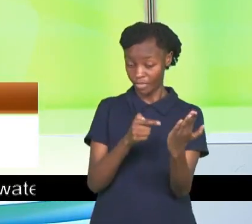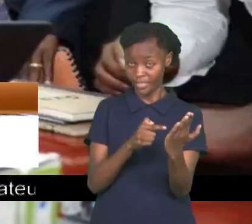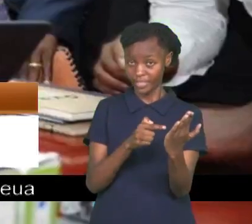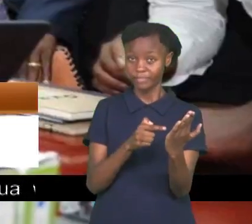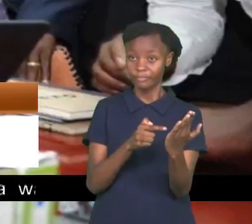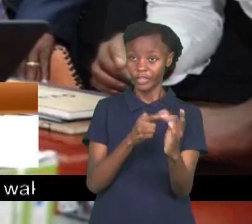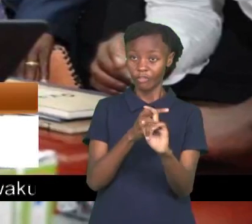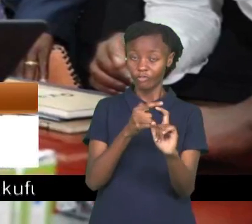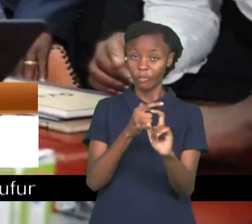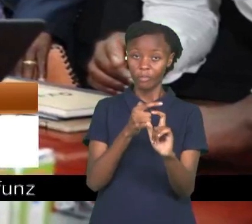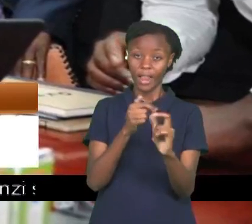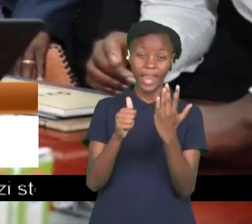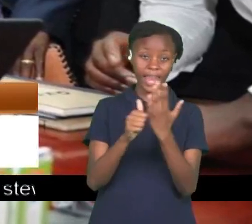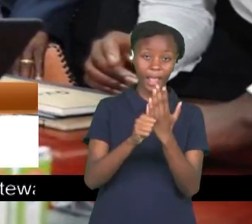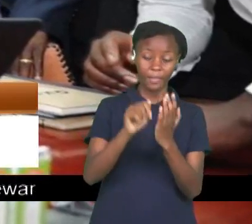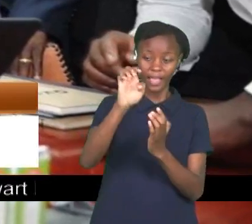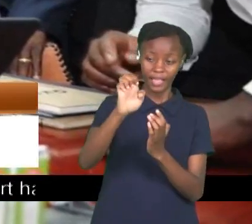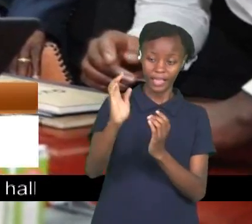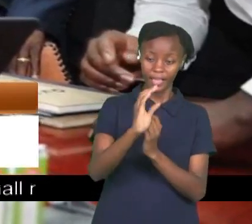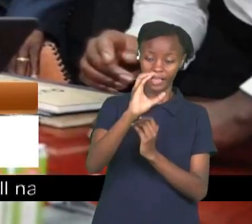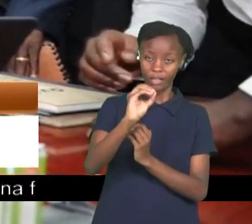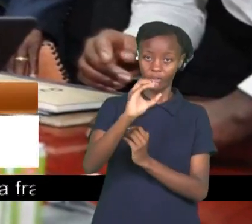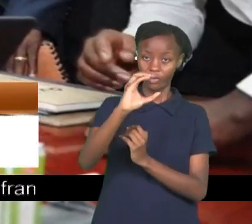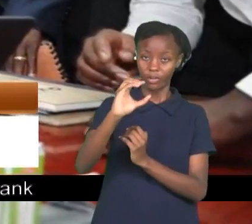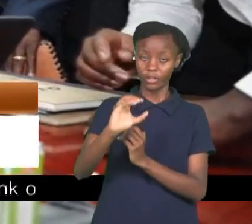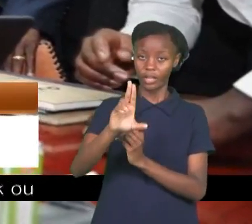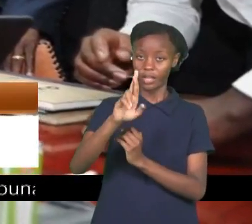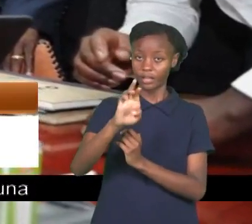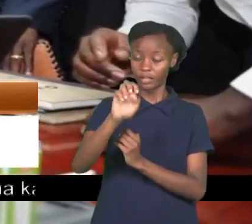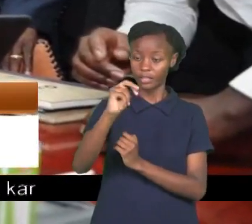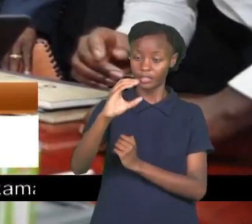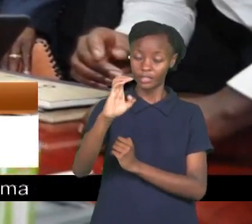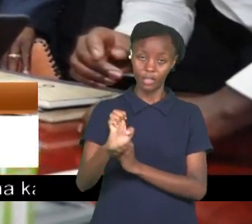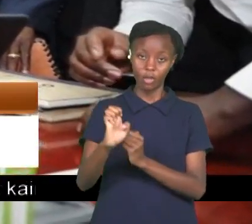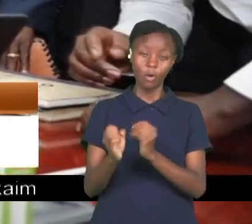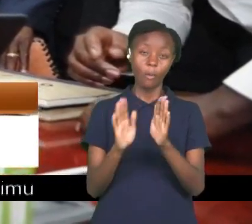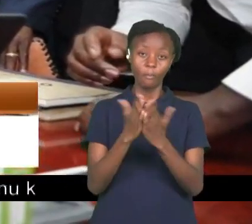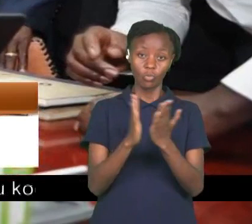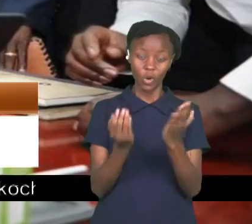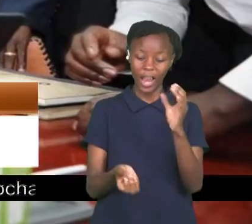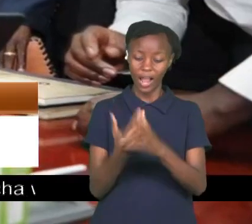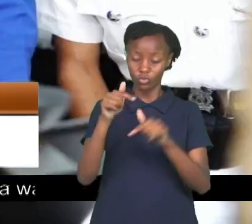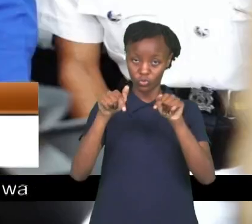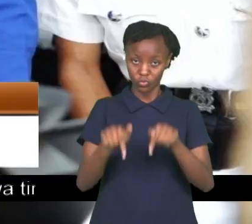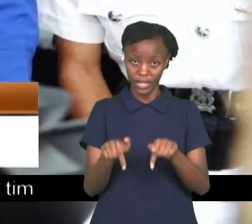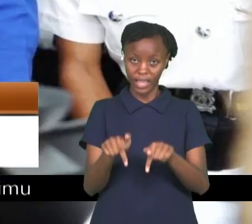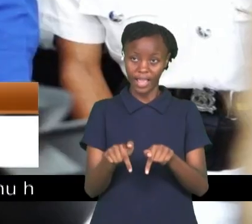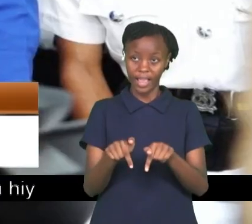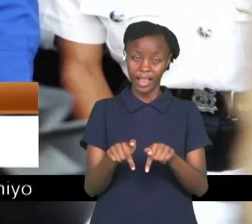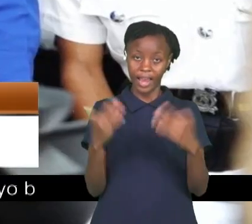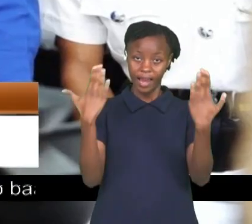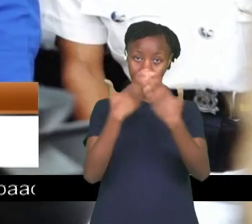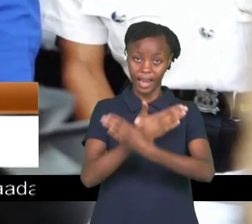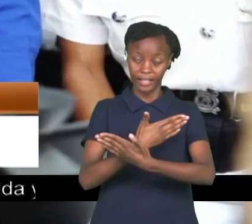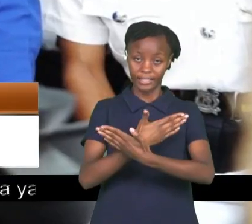matukio kutoka kwa umma kinachoitwa e-occurrence book kimezinduliwa usiku wa kuamkia leo katika kituo cha polisi cha Kasarani jijini Nairobi na Inspector